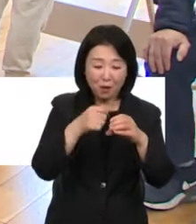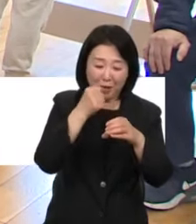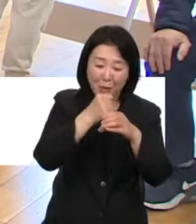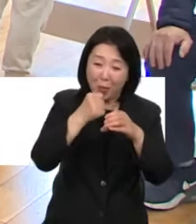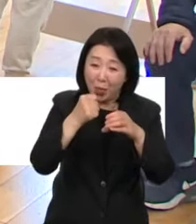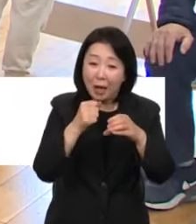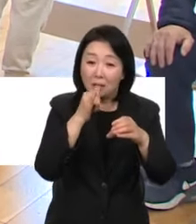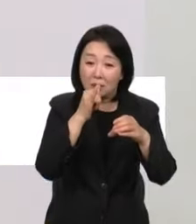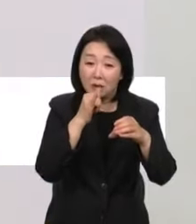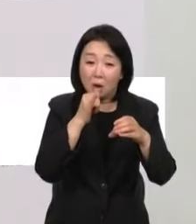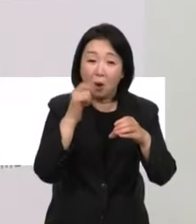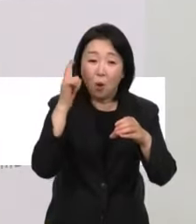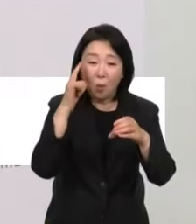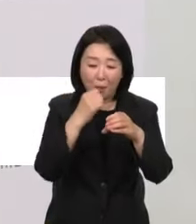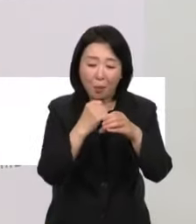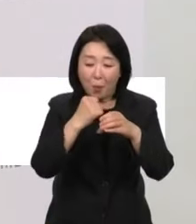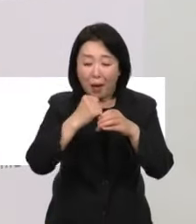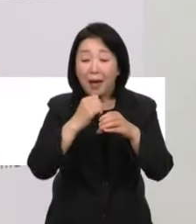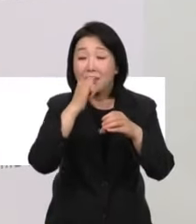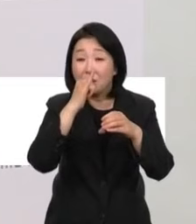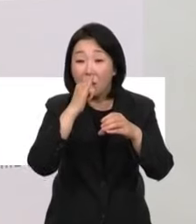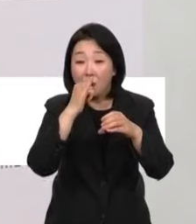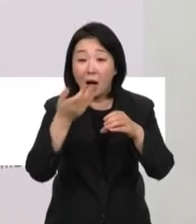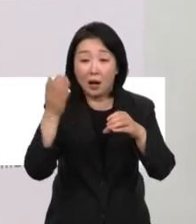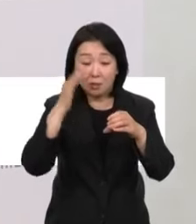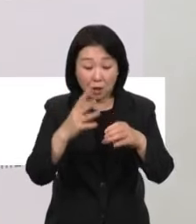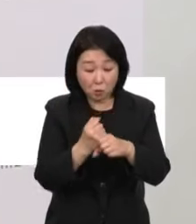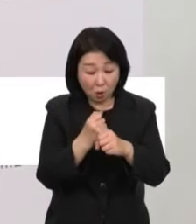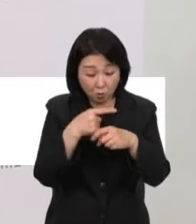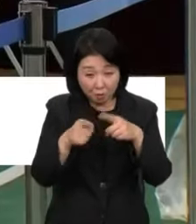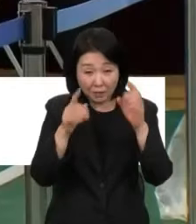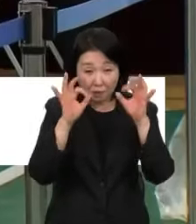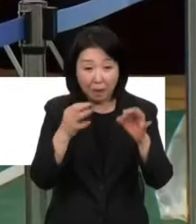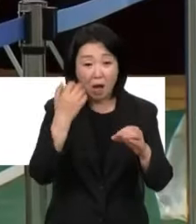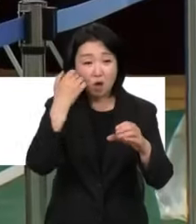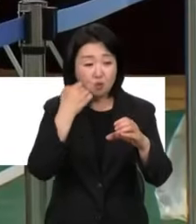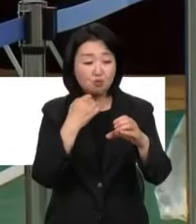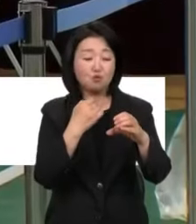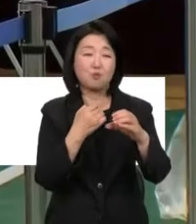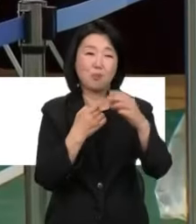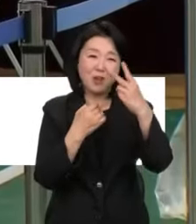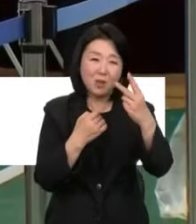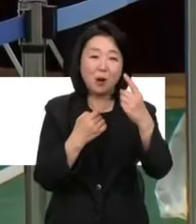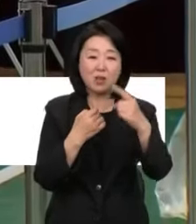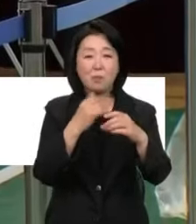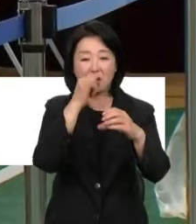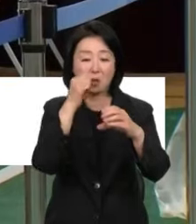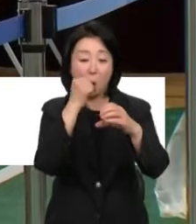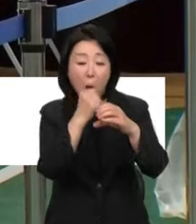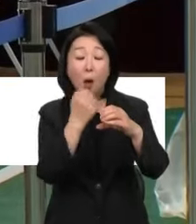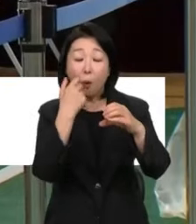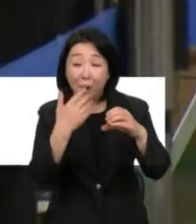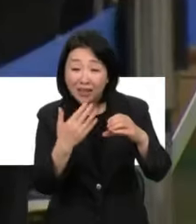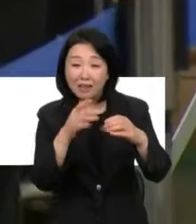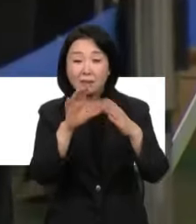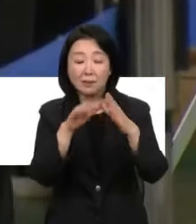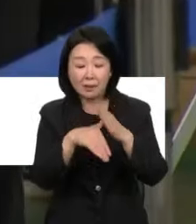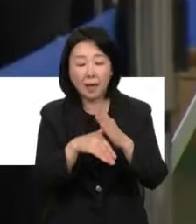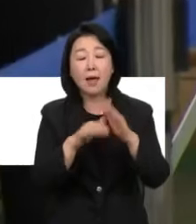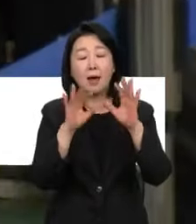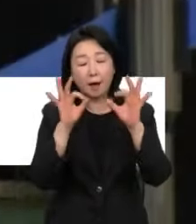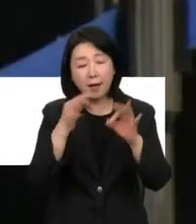기표하거나 다소 기표란에 벗어났더라도 종합적으로 판단할 때 누구한테 기표했는지가 명확한 것이라면 개표할 때